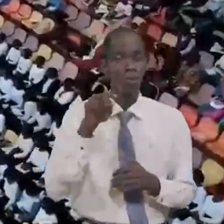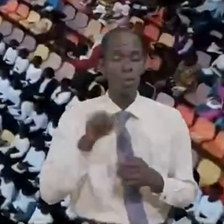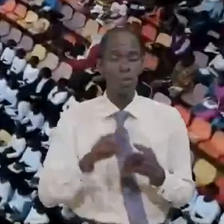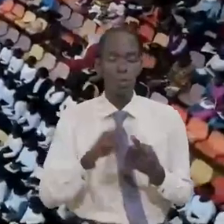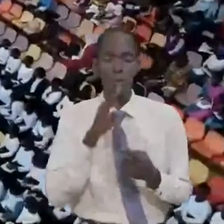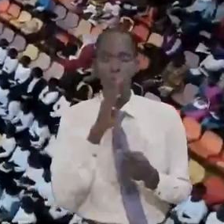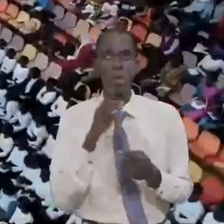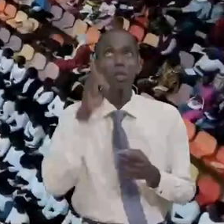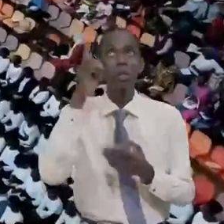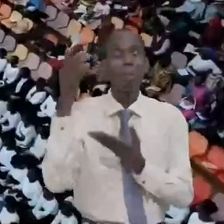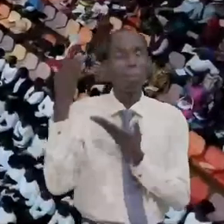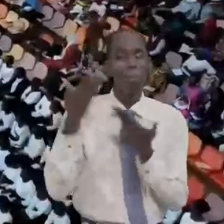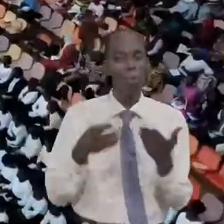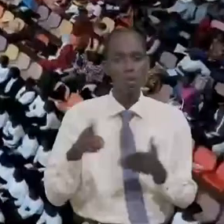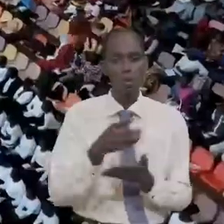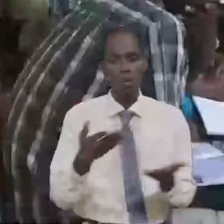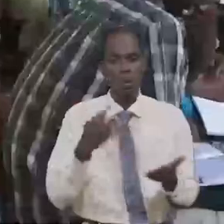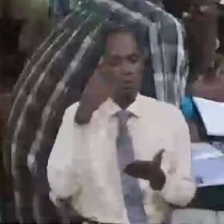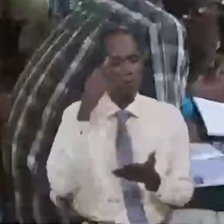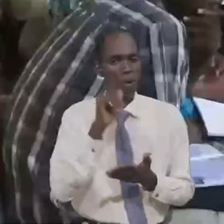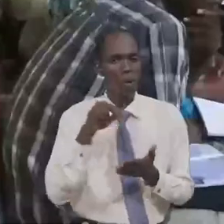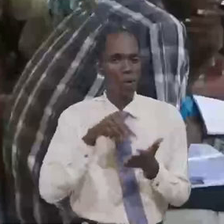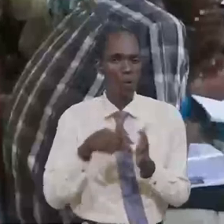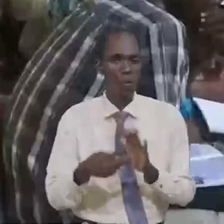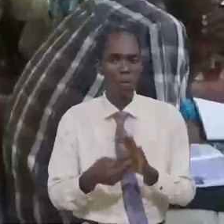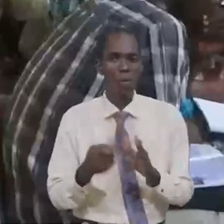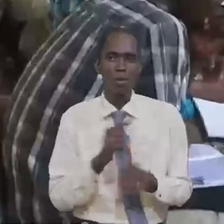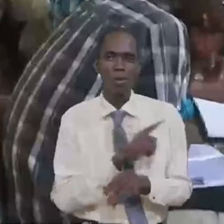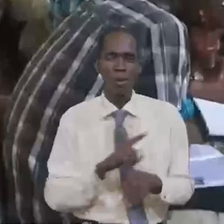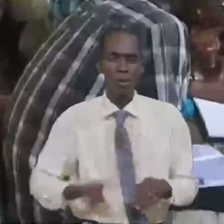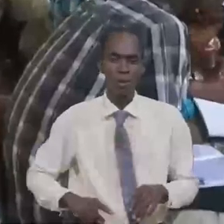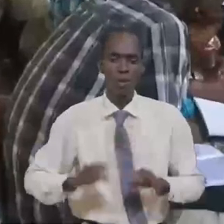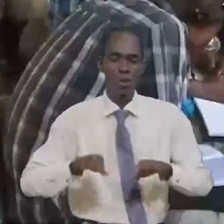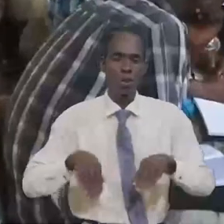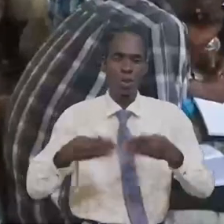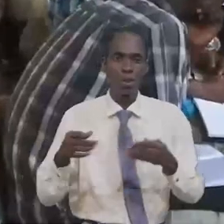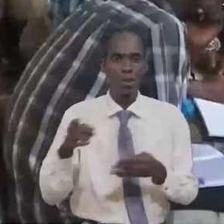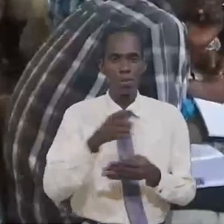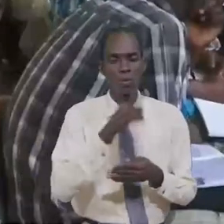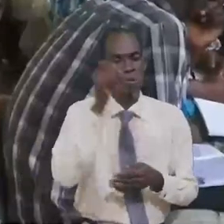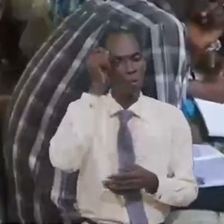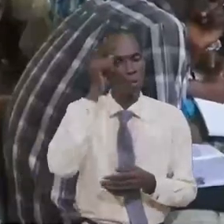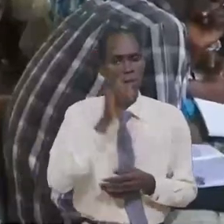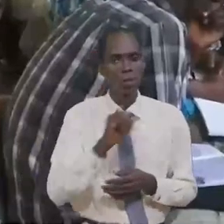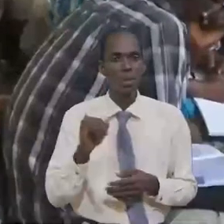le Seigneur te donnera l'intelligence en combien de choses